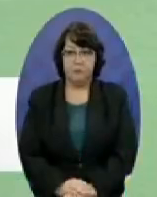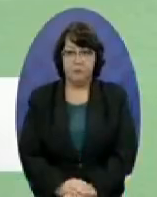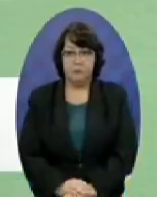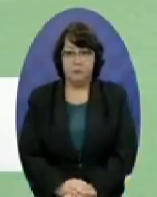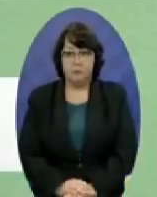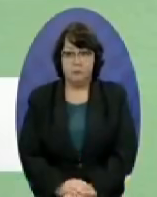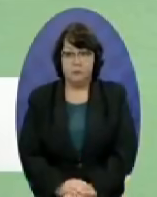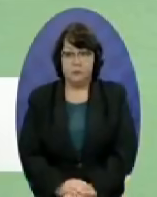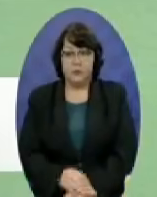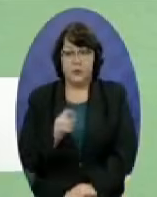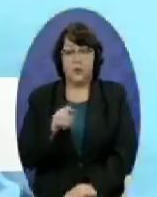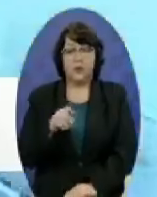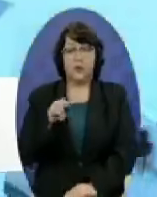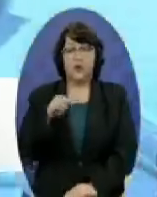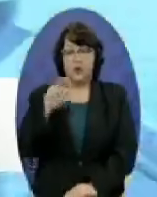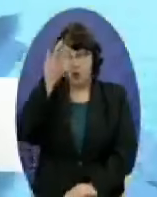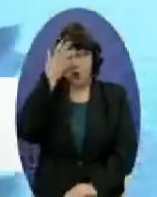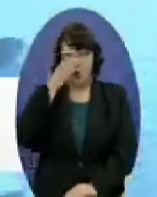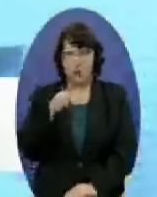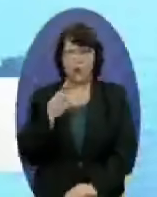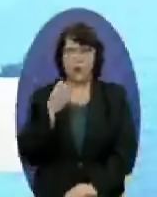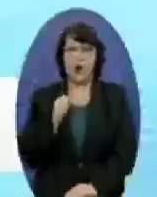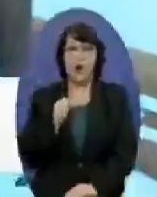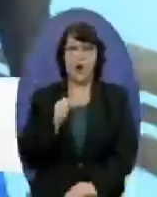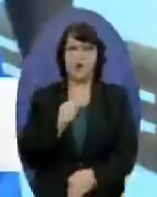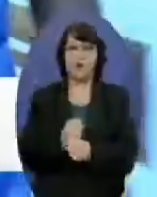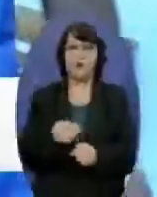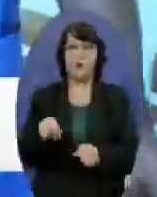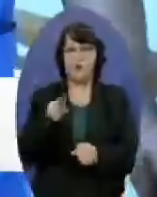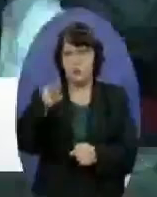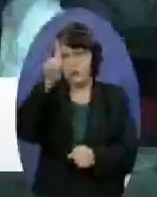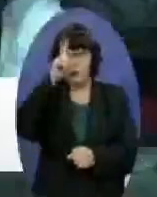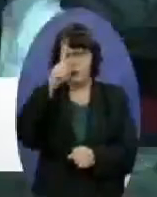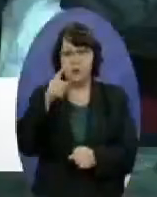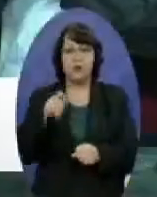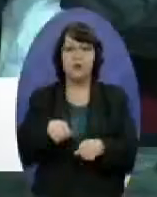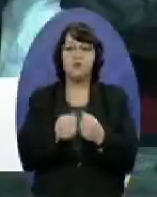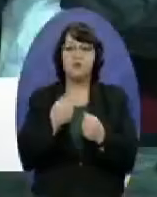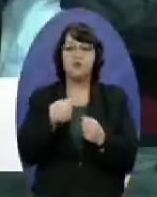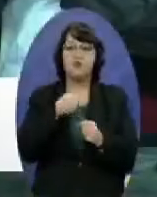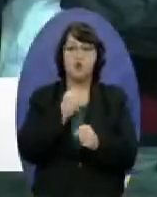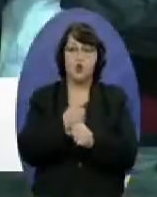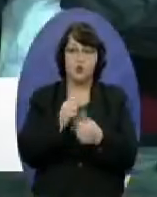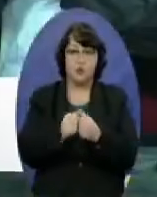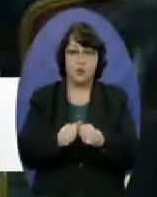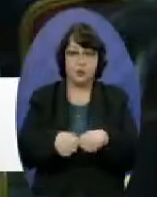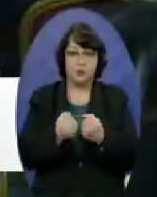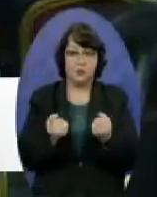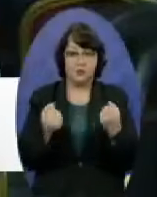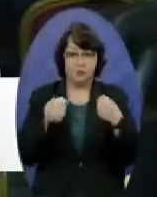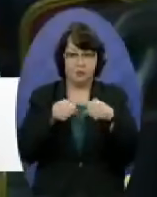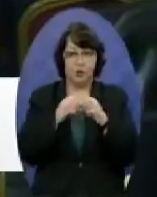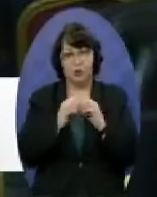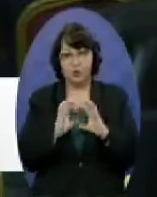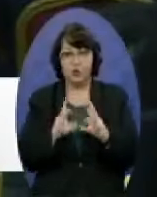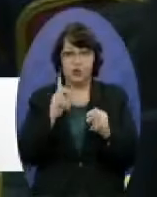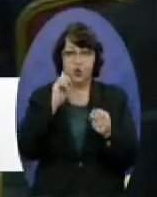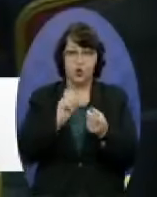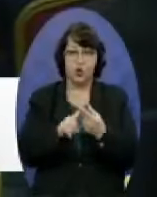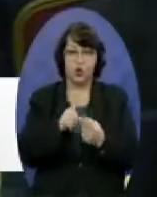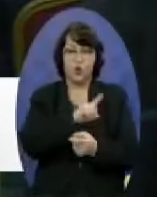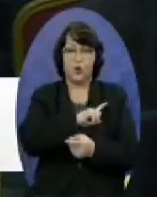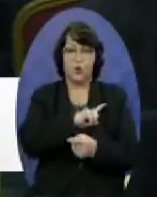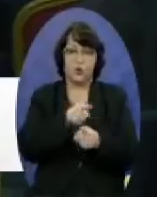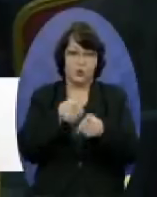Төрийн тусгай албан агчны нэгдсэн эмнэлэг бол гэмтэл сохох судлалын тасагтай эмнэлэг гэдгээр онцлог. Тэр дундаа спортын гэмтлийг ангаах чиглэлийг тэргүүлэх чиглэлээр болгон ажиллаж байгаа юм